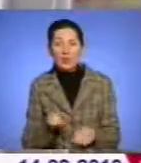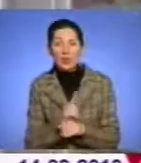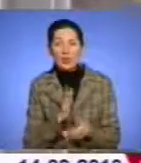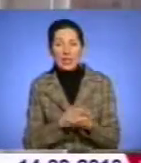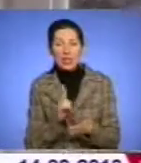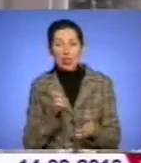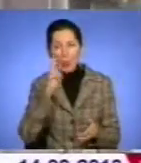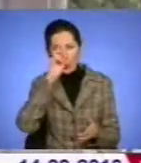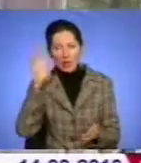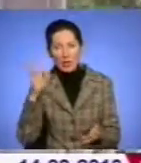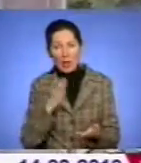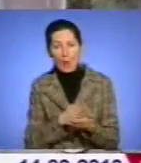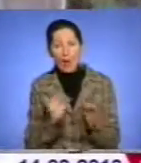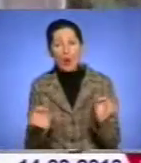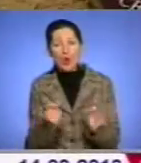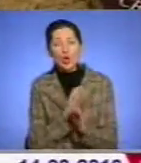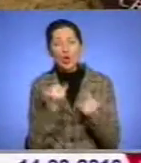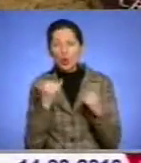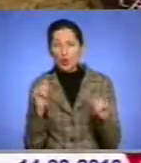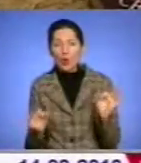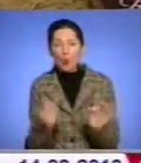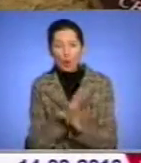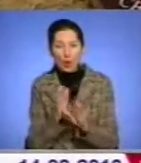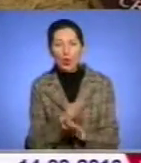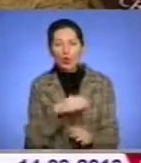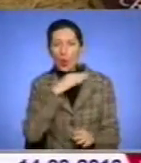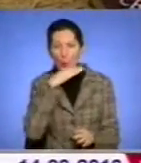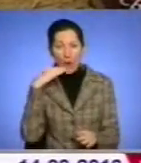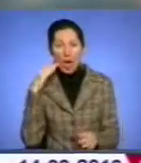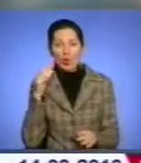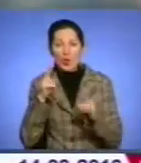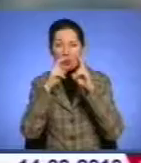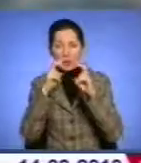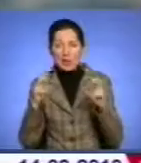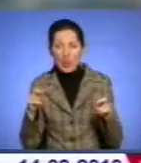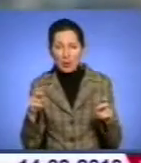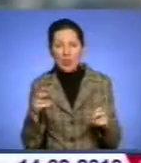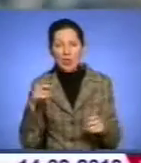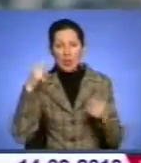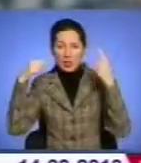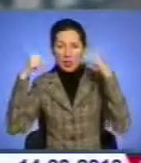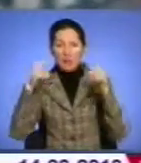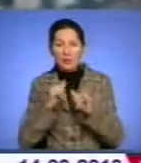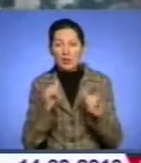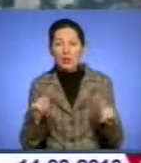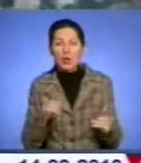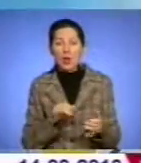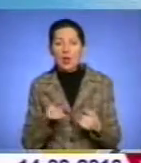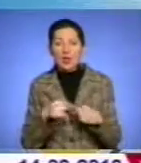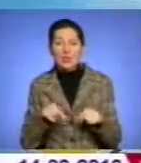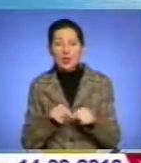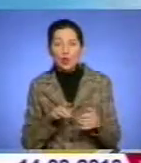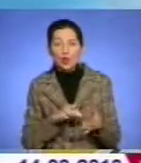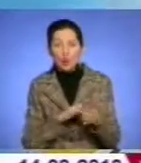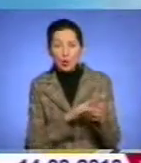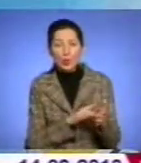популяризувати. Маємо чудову природу, достатньо замків і легенд. Але розвиток інфраструктури потребує багато зусиль. З одного